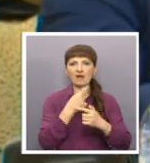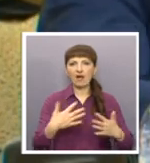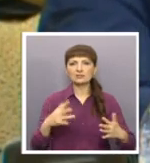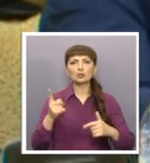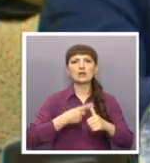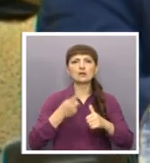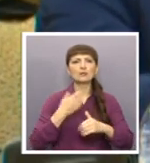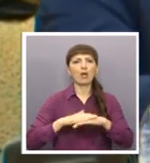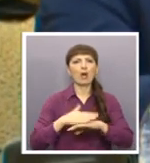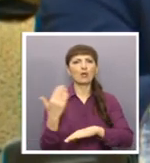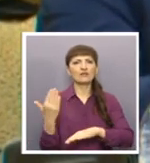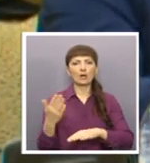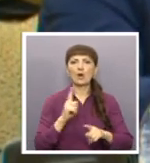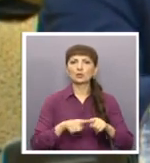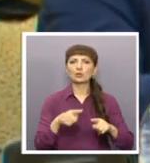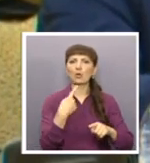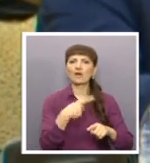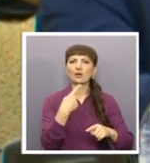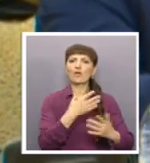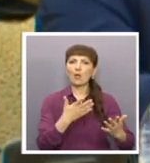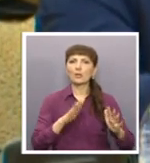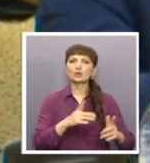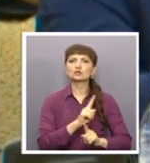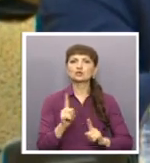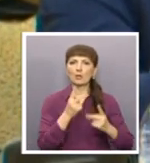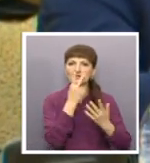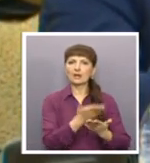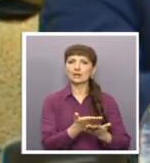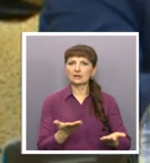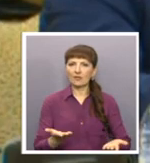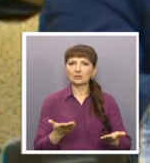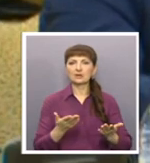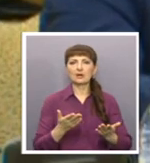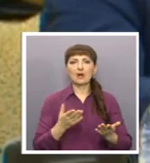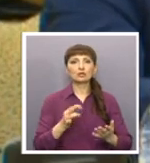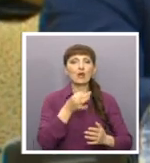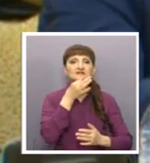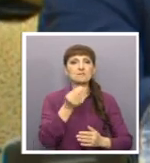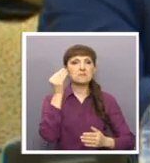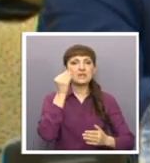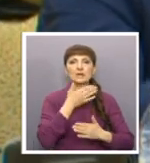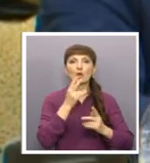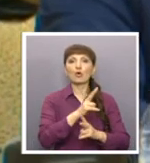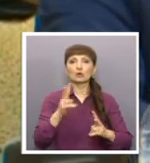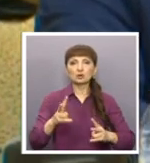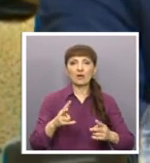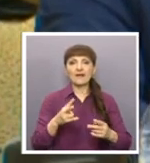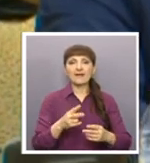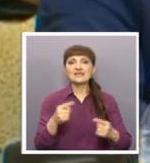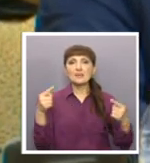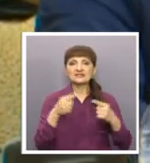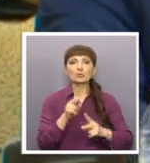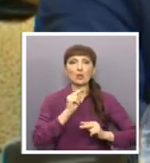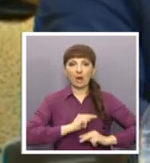народа, кто-то... Вы посмотрите, что происходит. Ведь почти не высказываются те люди, кто непосредственно работает на